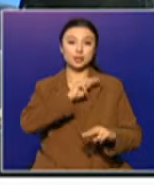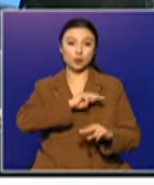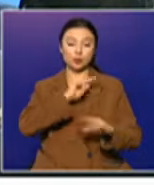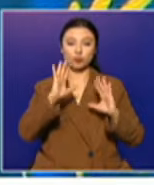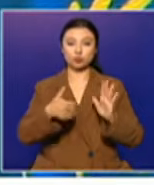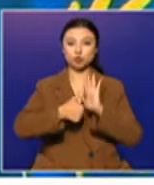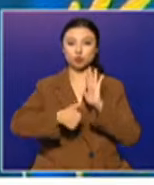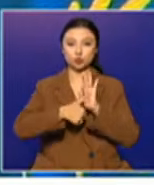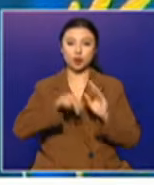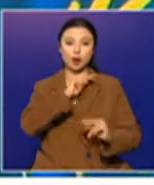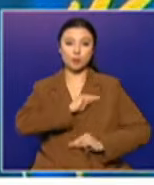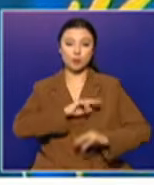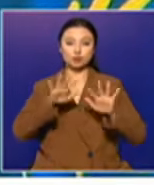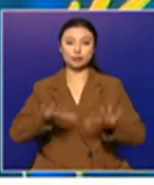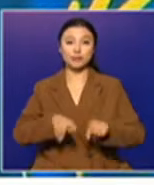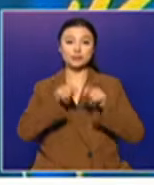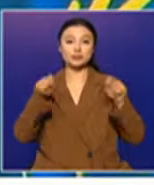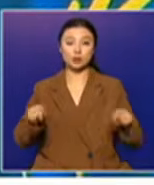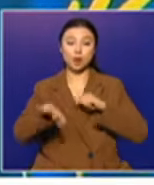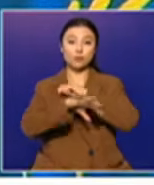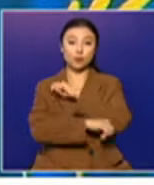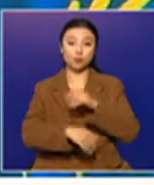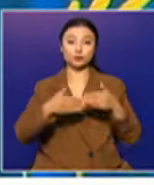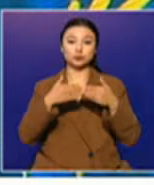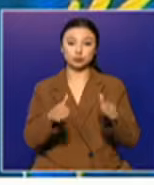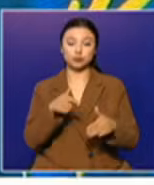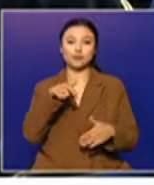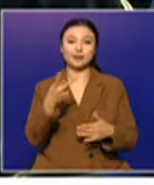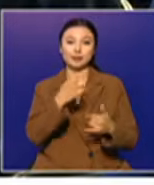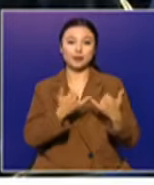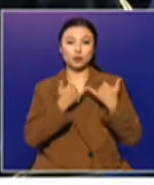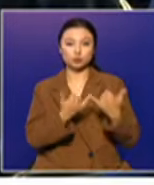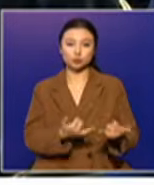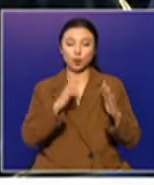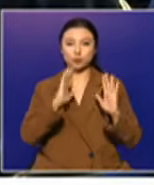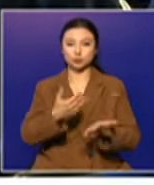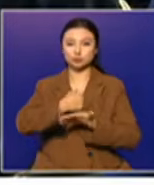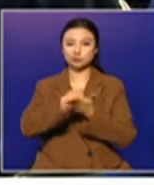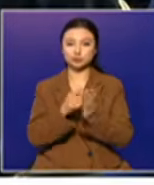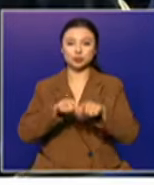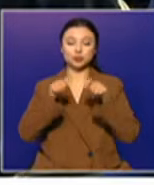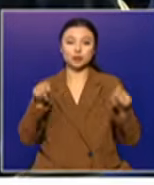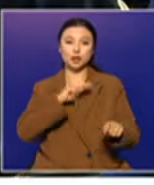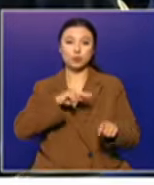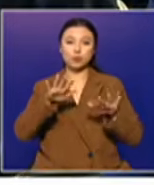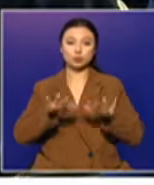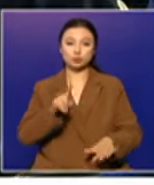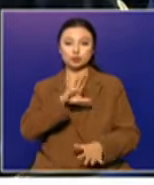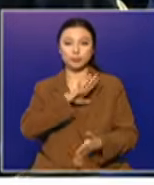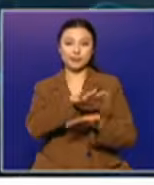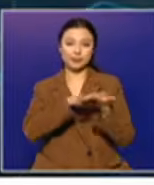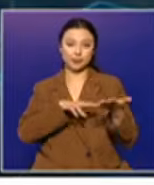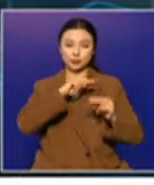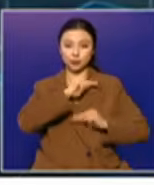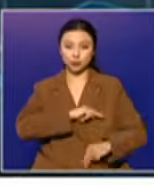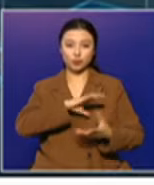ашу жоспарланған. Нысан пайдалануға берілгеннен кейін оны қызмет көрсету үшін тұрақты жұмыс орындары құрылмақ. Жоспар бойынша станция жылына